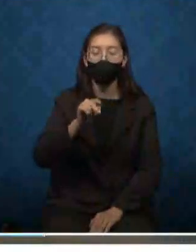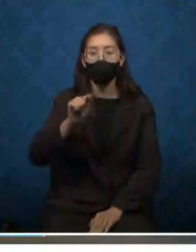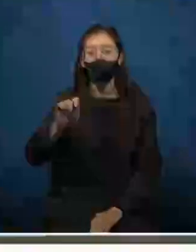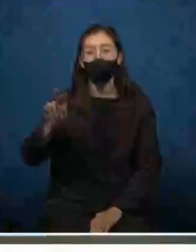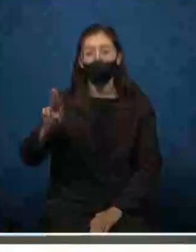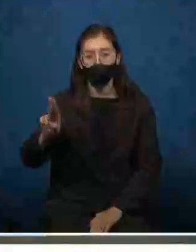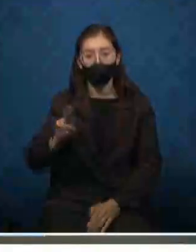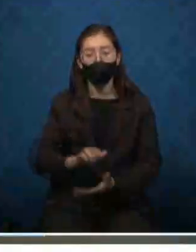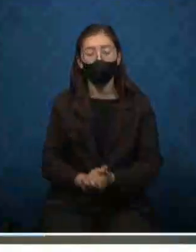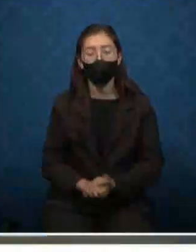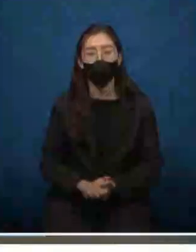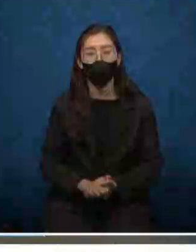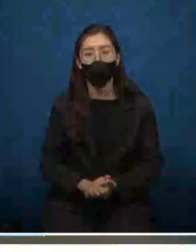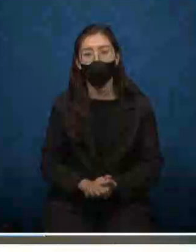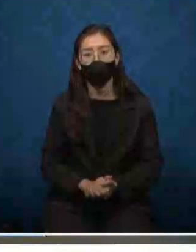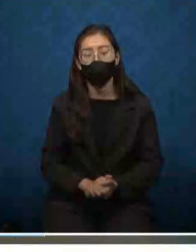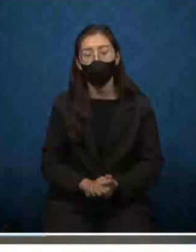งแร์อัตตาแล้วนะครั